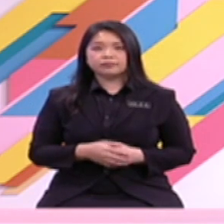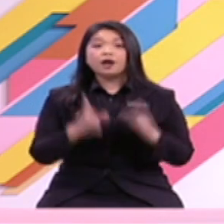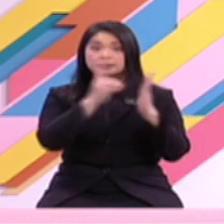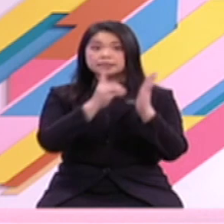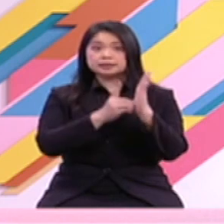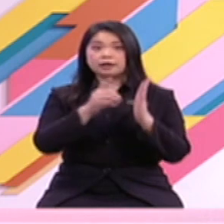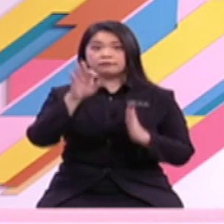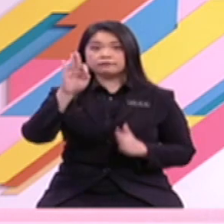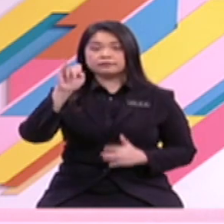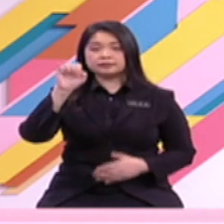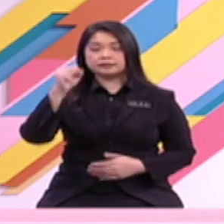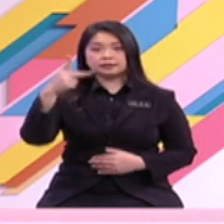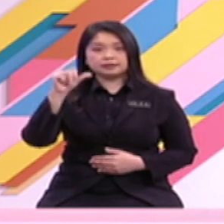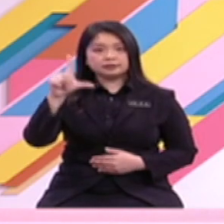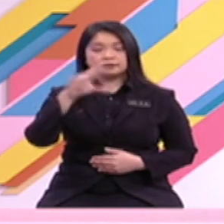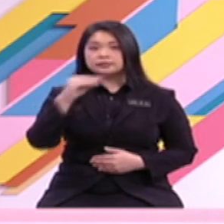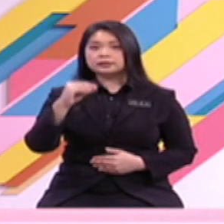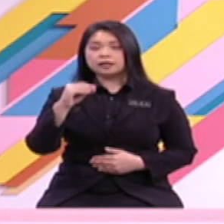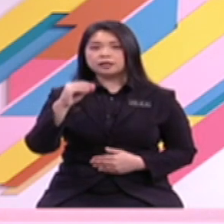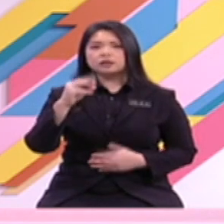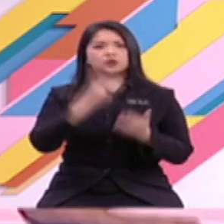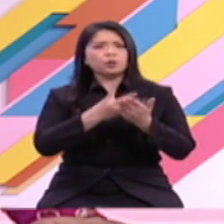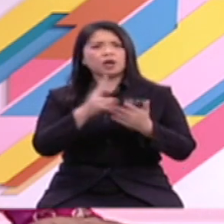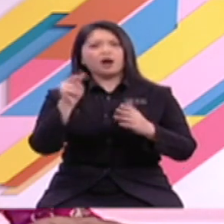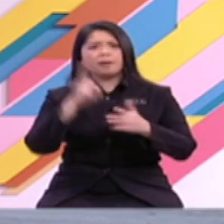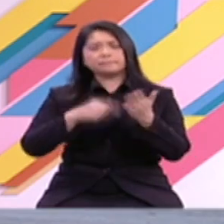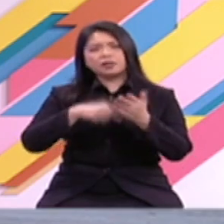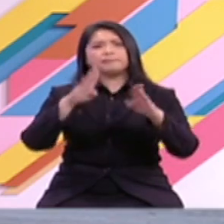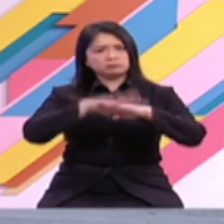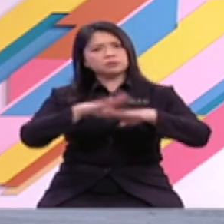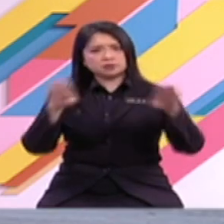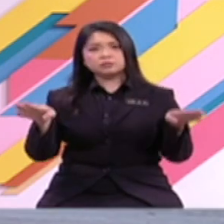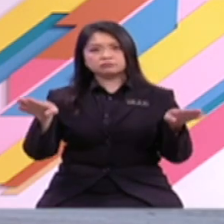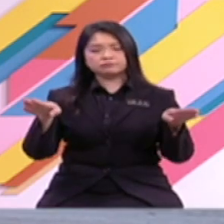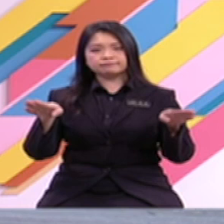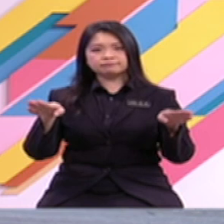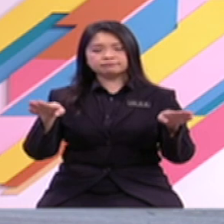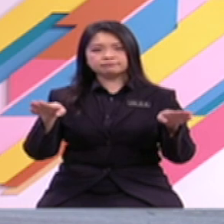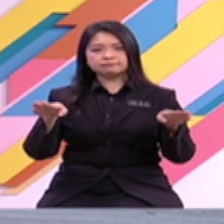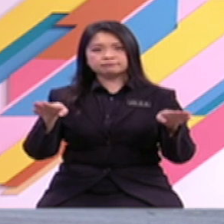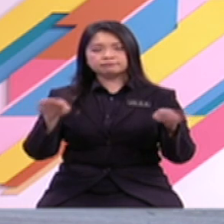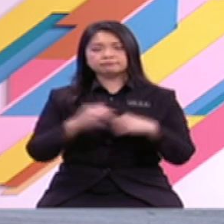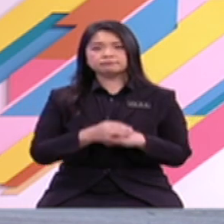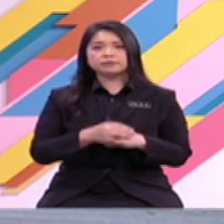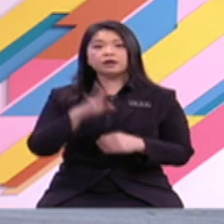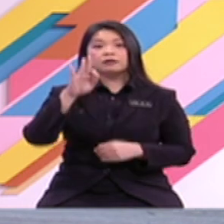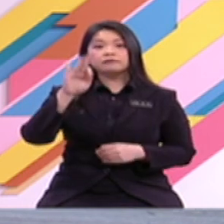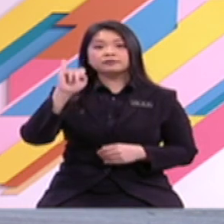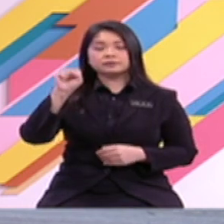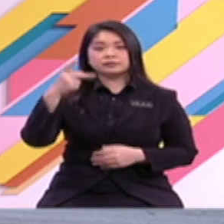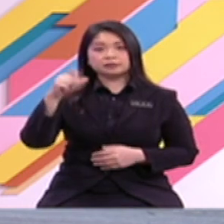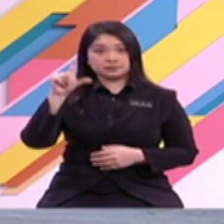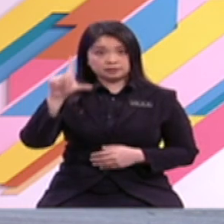fiskal dan Dasa keuangan ini apa bezanya sih sebenarnya dasaf rasa fiskal